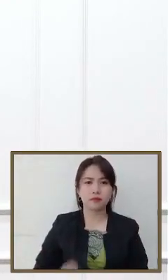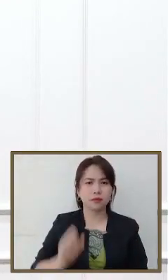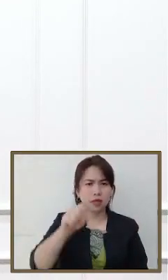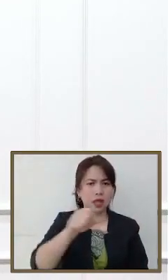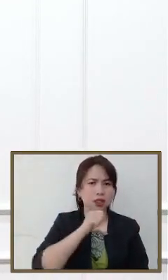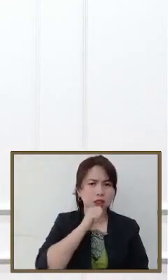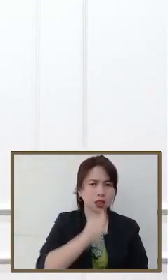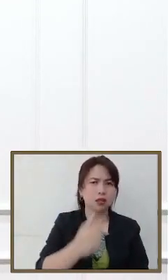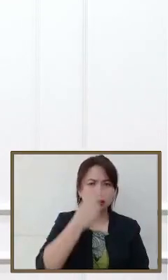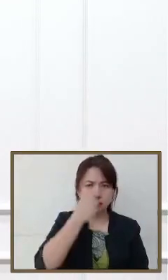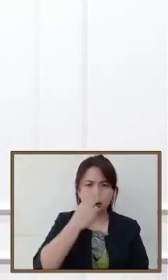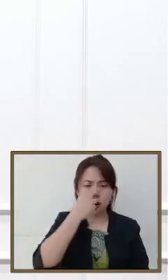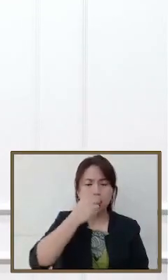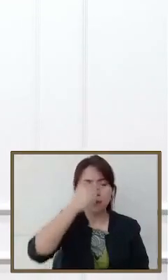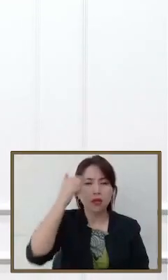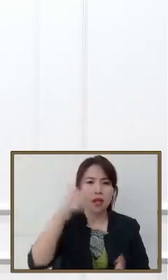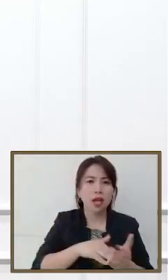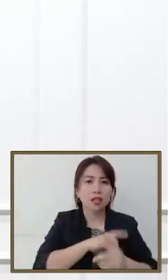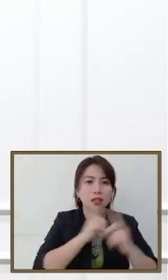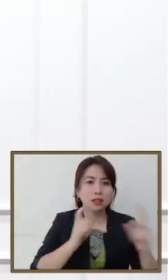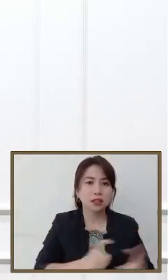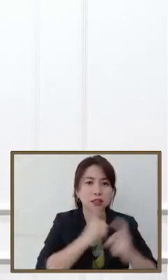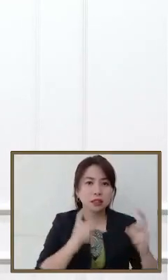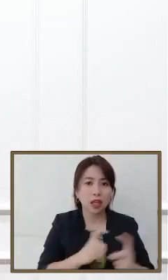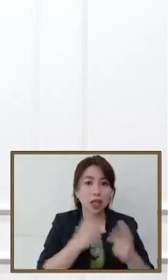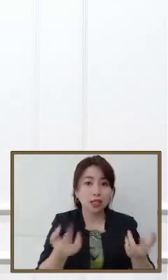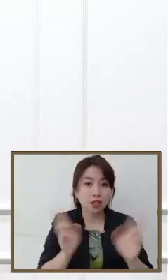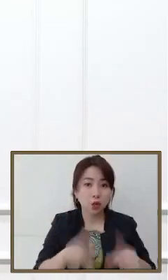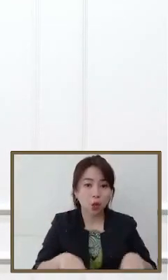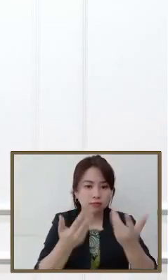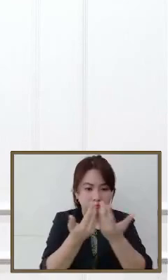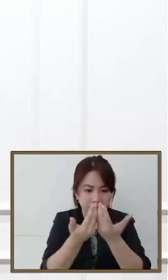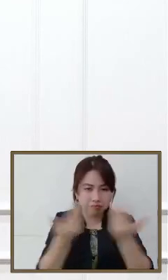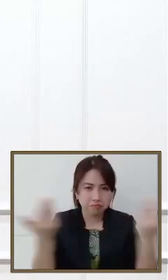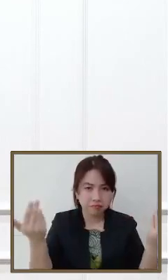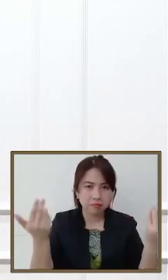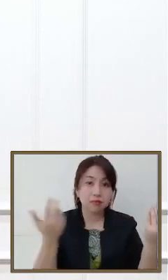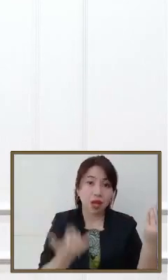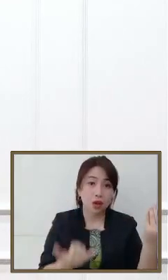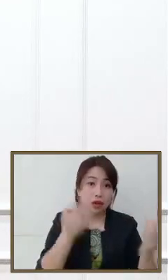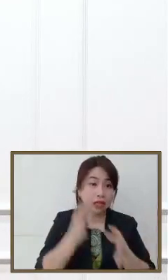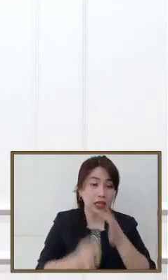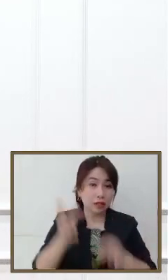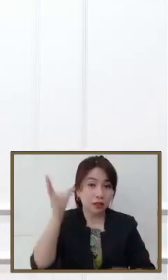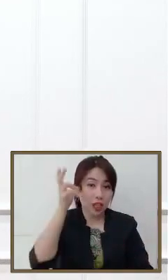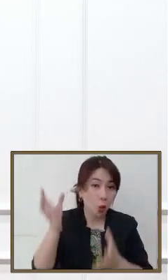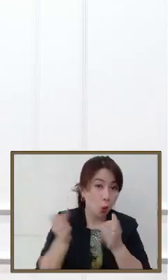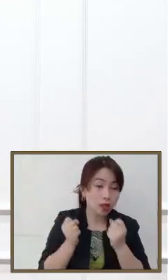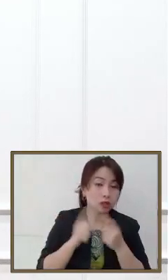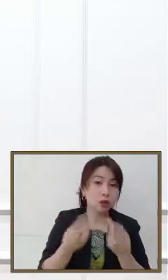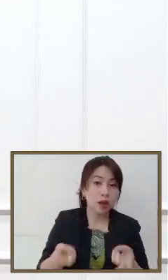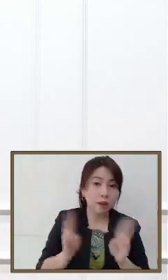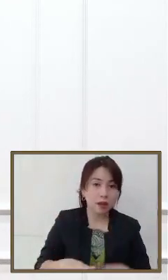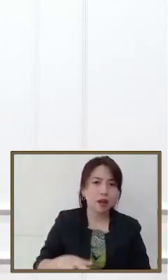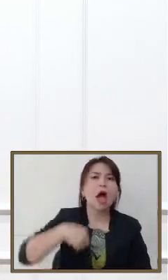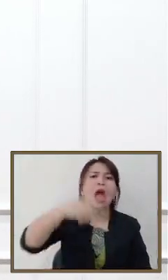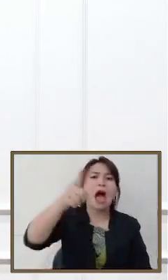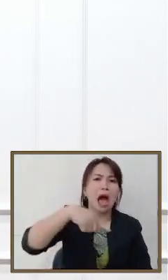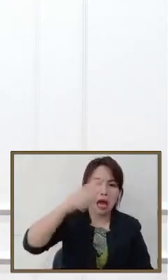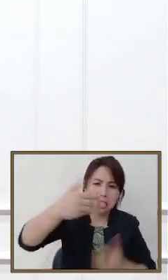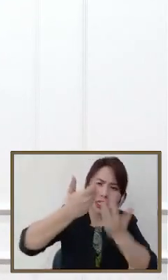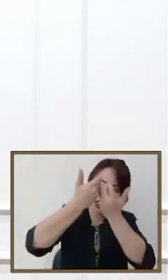kasalanan because sin separates kung meron mang nais ang diyablo unang-una mapahiwalay tayo sa